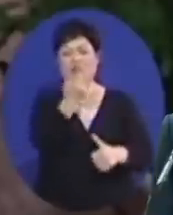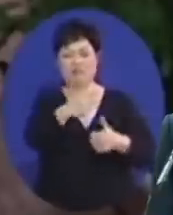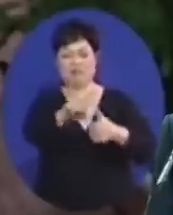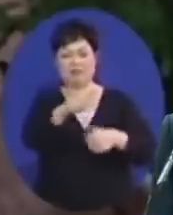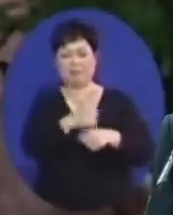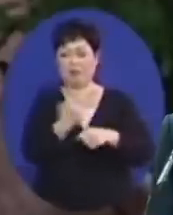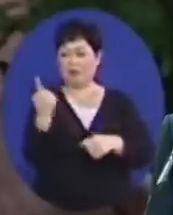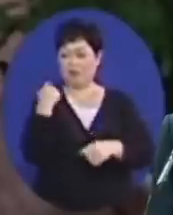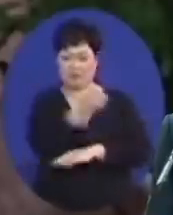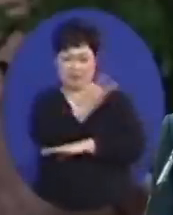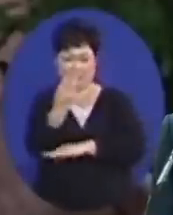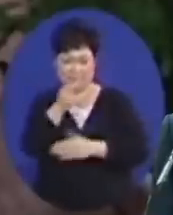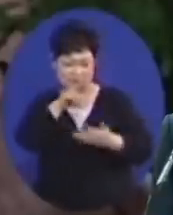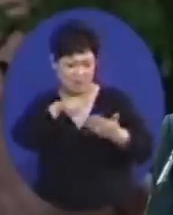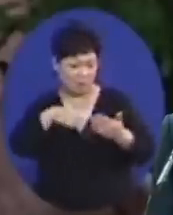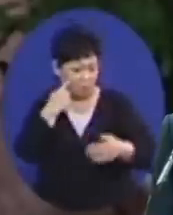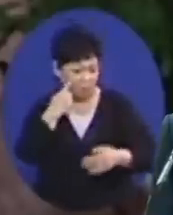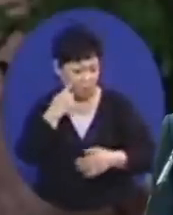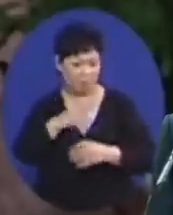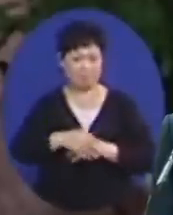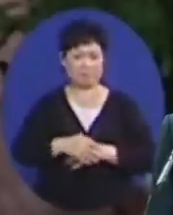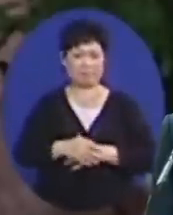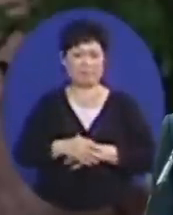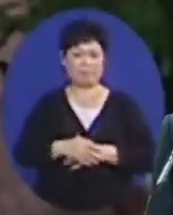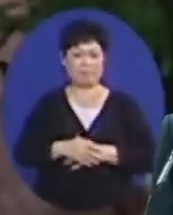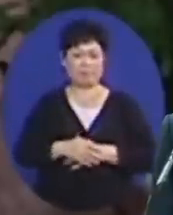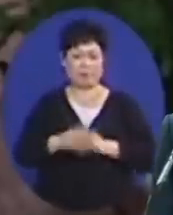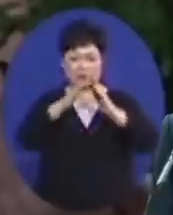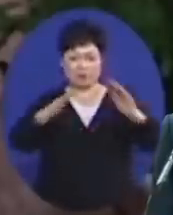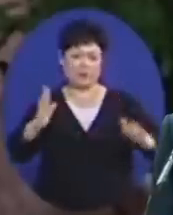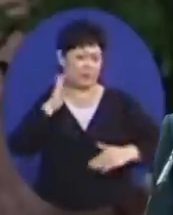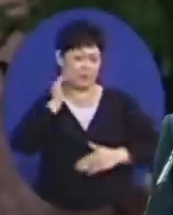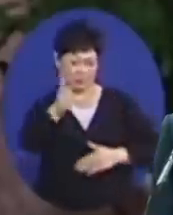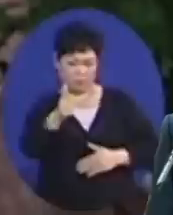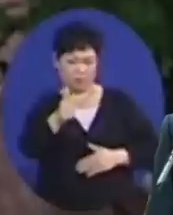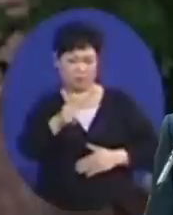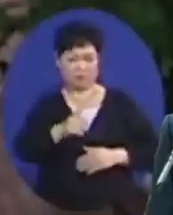어제 신문에 보니까 전 대통령의